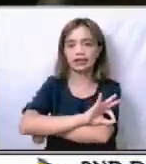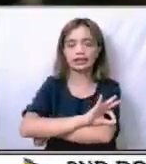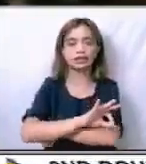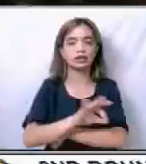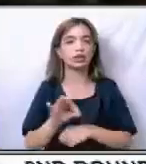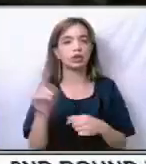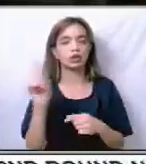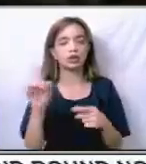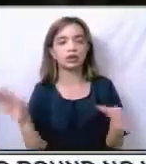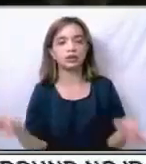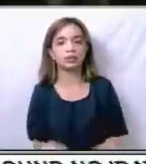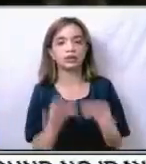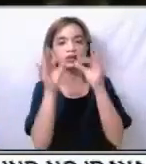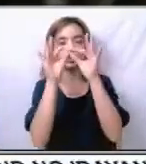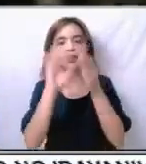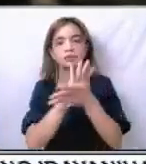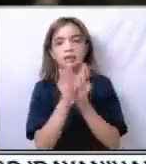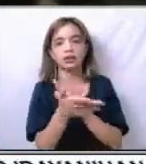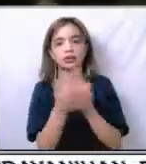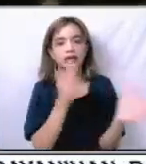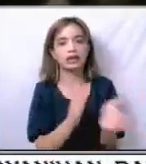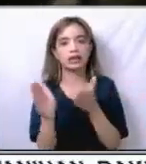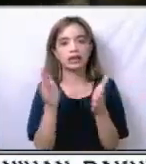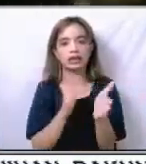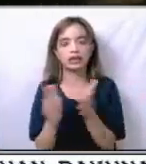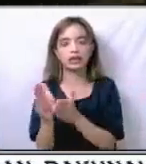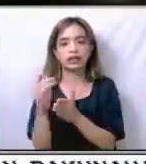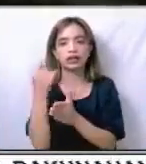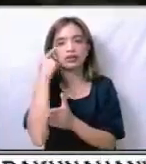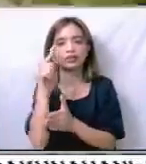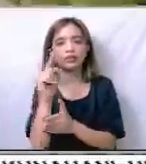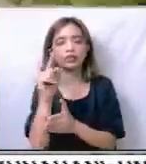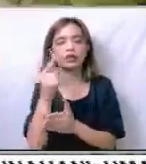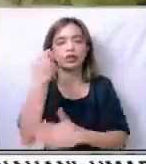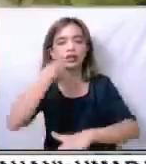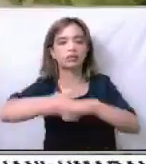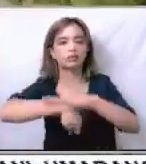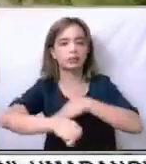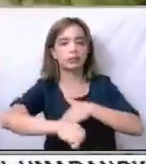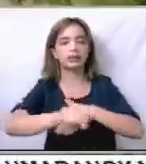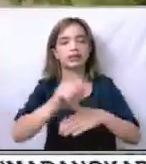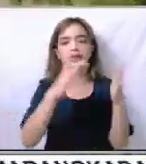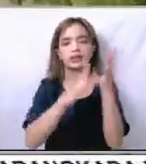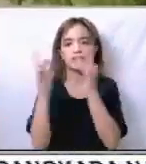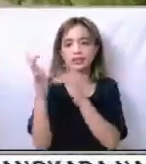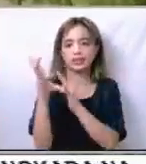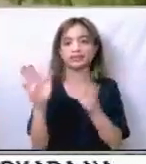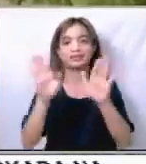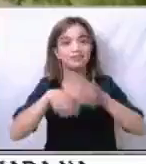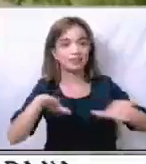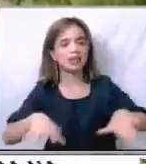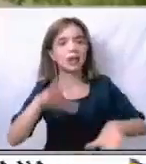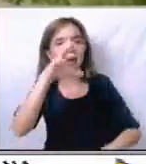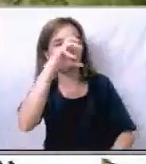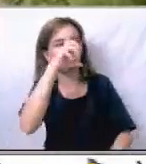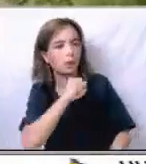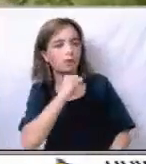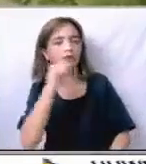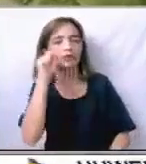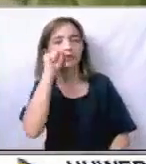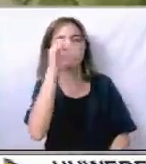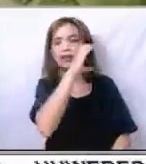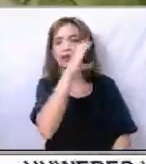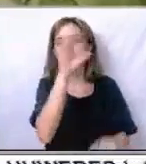ng misa bilang paghahanda sa araw ng kapanganakan ni Jesus. Mapabata, matatanda,